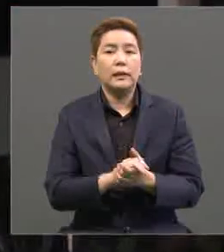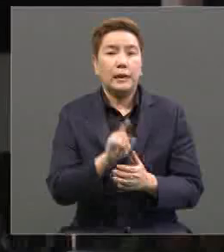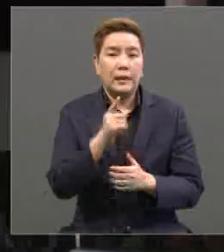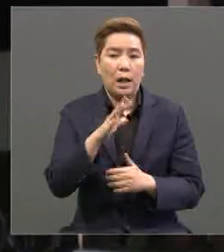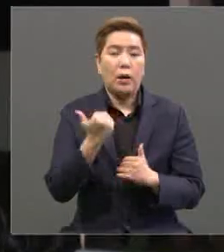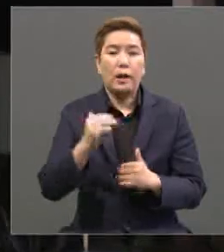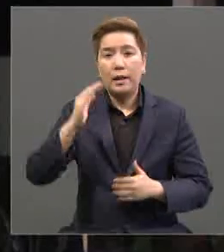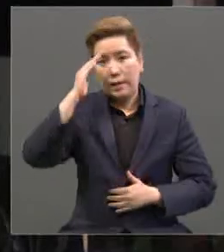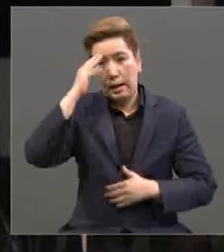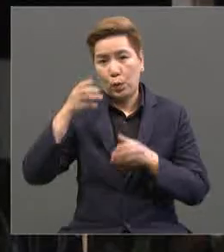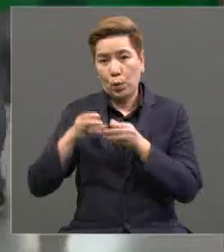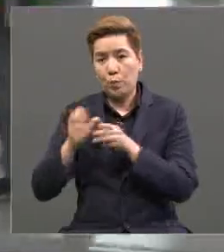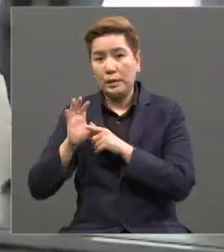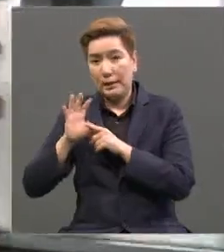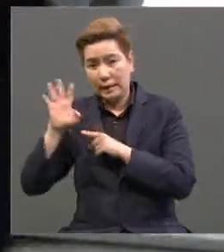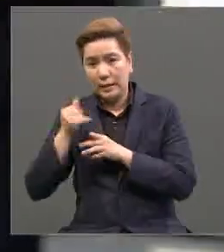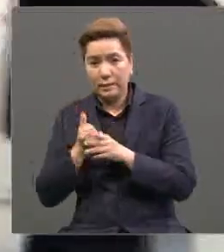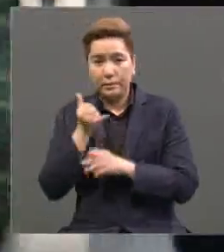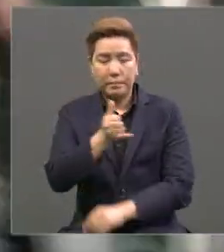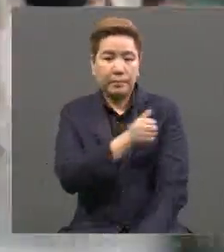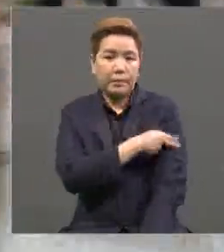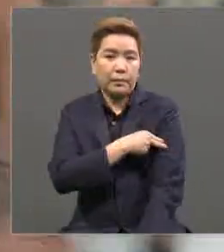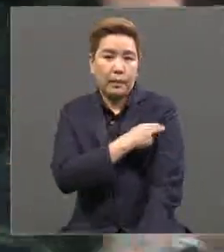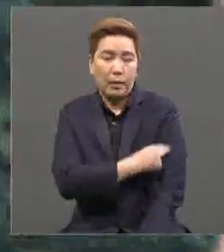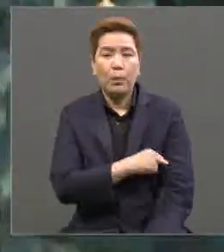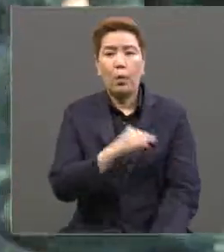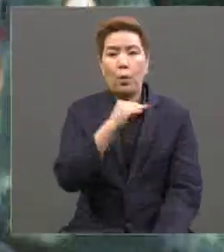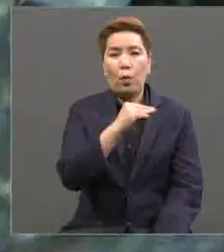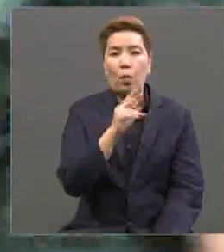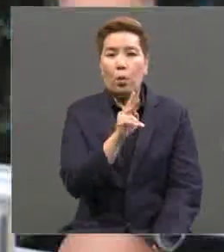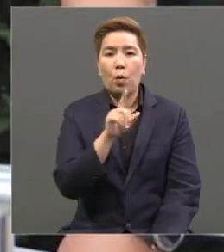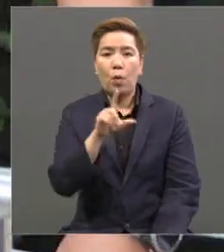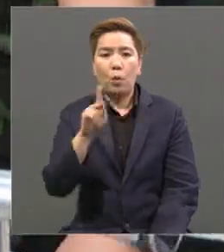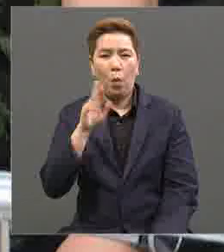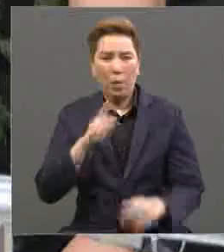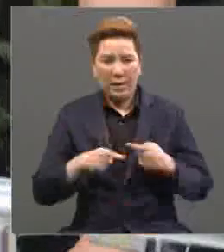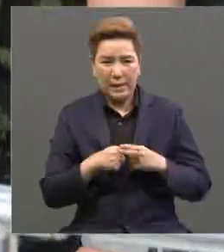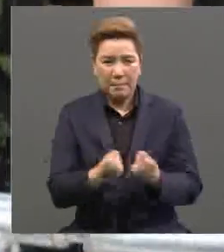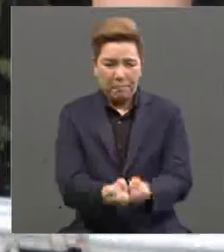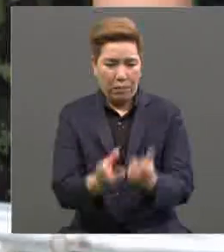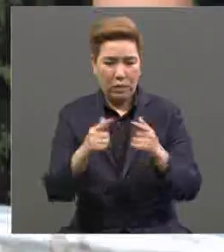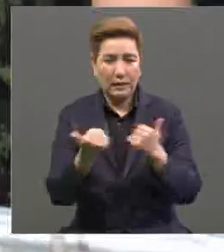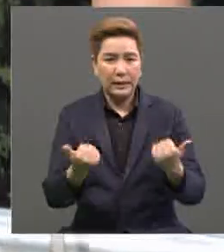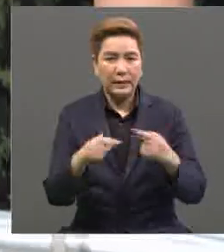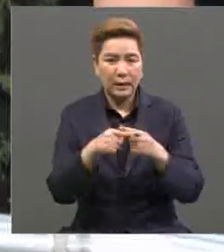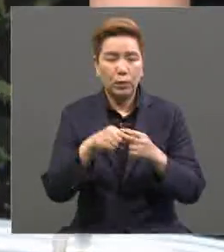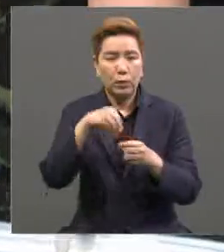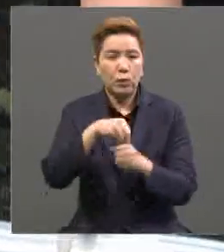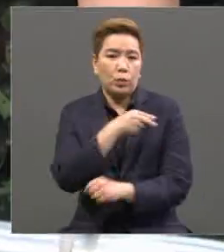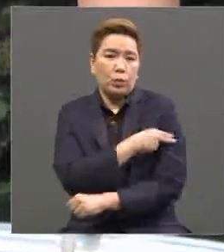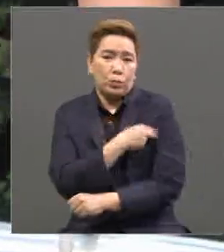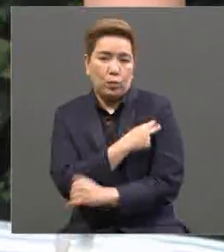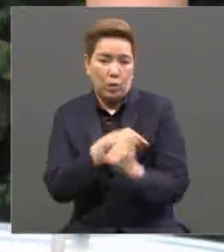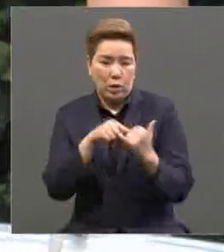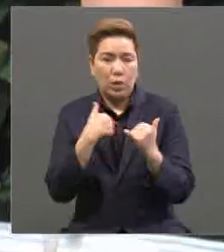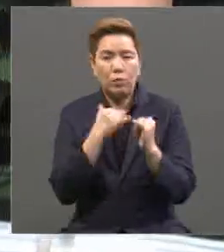นอกจากนี้ครับแม่ทัพภาคที่4ยังเดินทางมายังโรงพยาบาลสุไหงโกลกจังหวัดนราธิวาสเพื่อเยี่ยมผู้ได้รับบาดเจ็บจากเหตุดังกล่าวนะครับที่พักรักษา